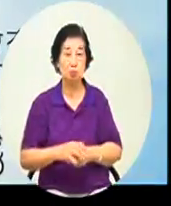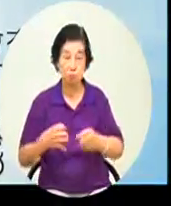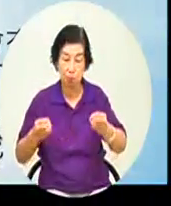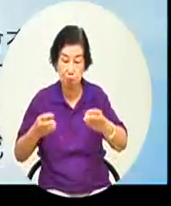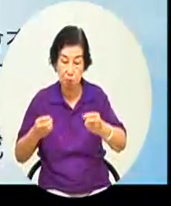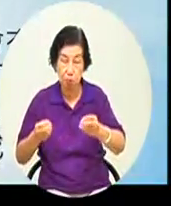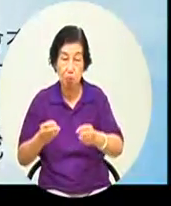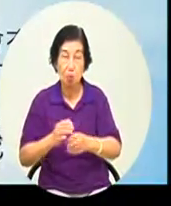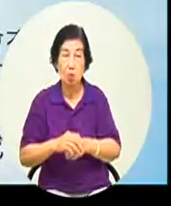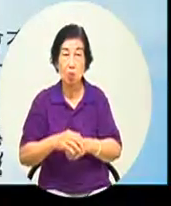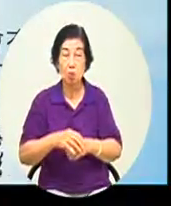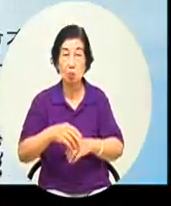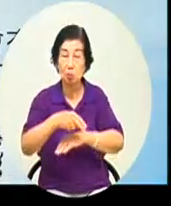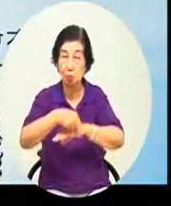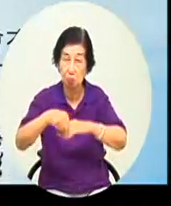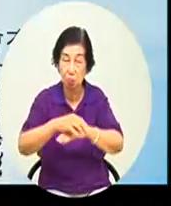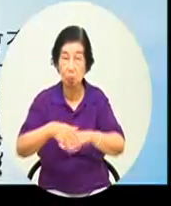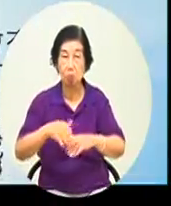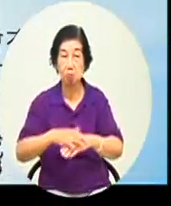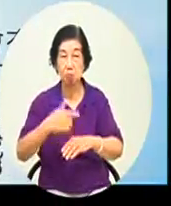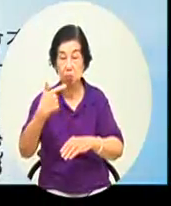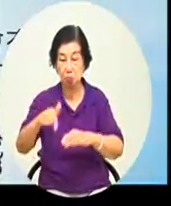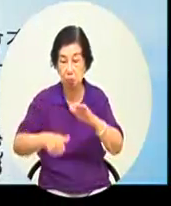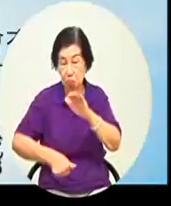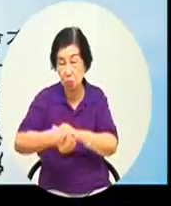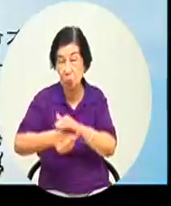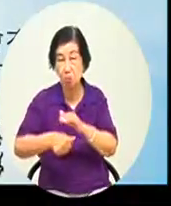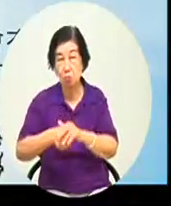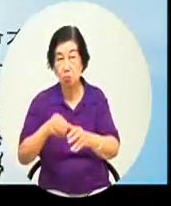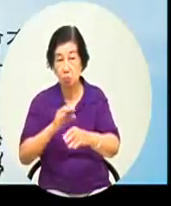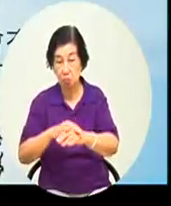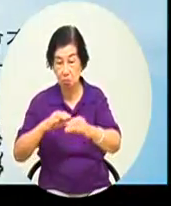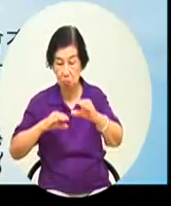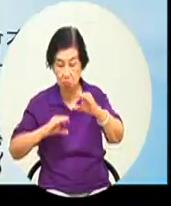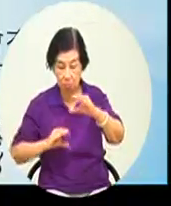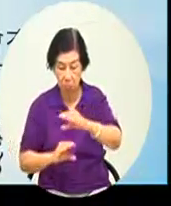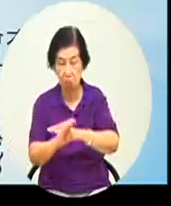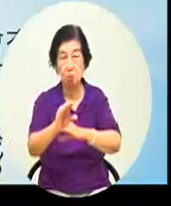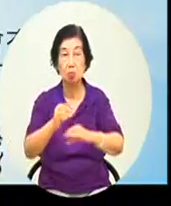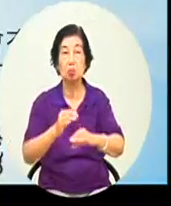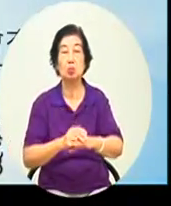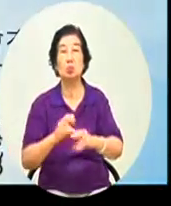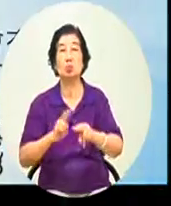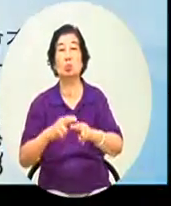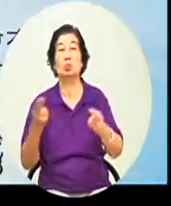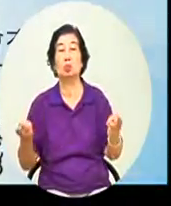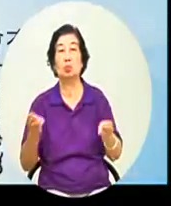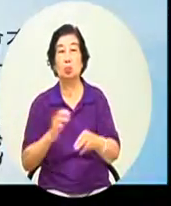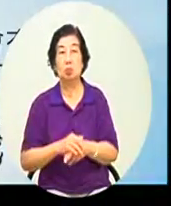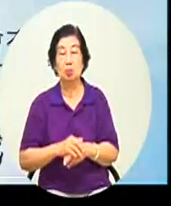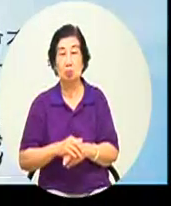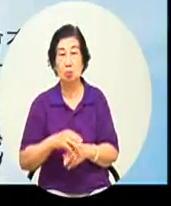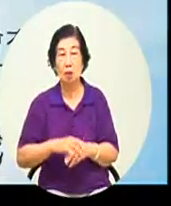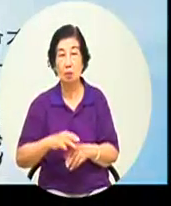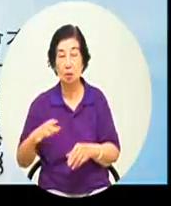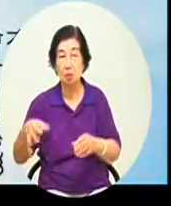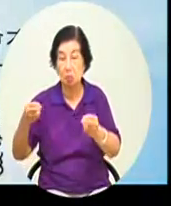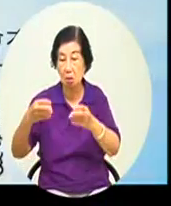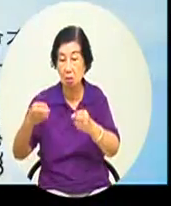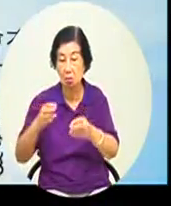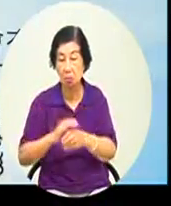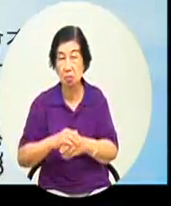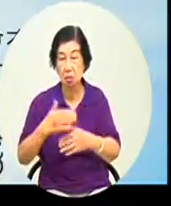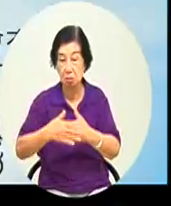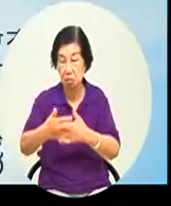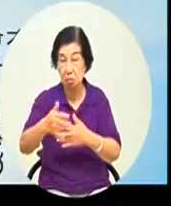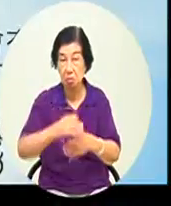隧道开放观光这个问题。迄、那个含迄个处长，大家伫遐摔倒啊、摔椅啊，吼！但